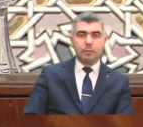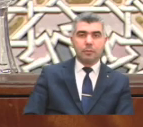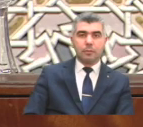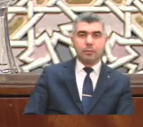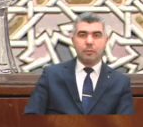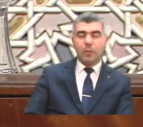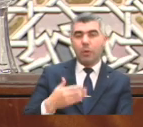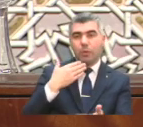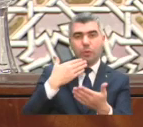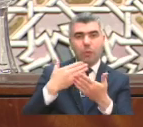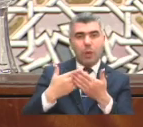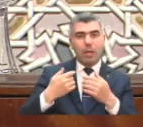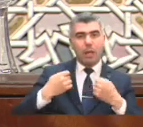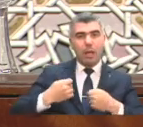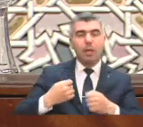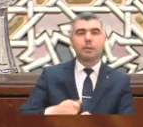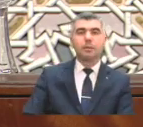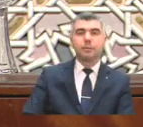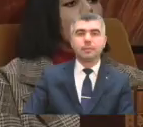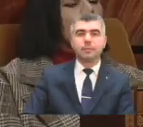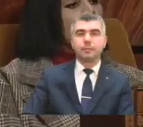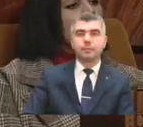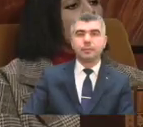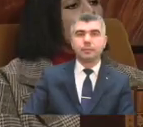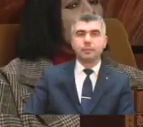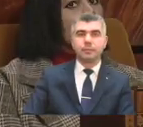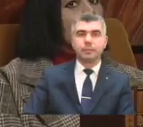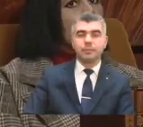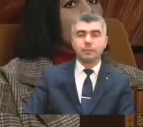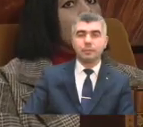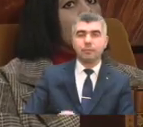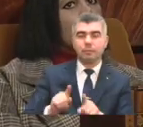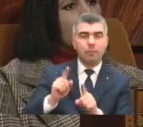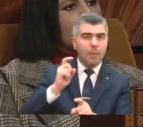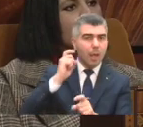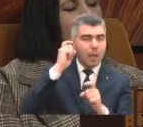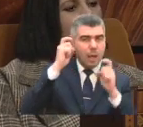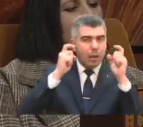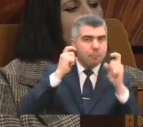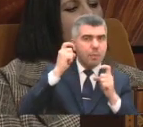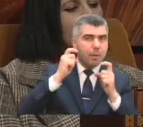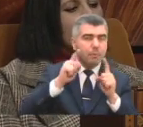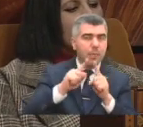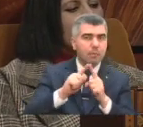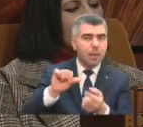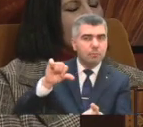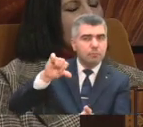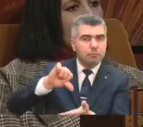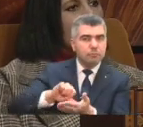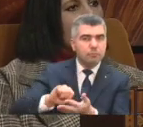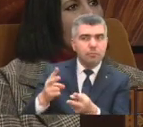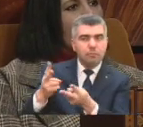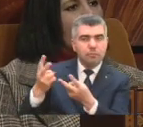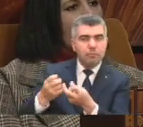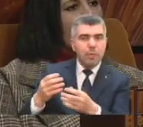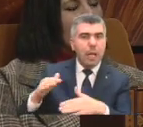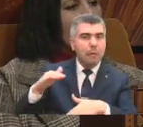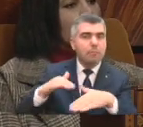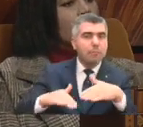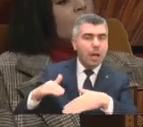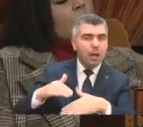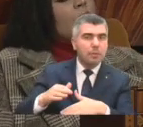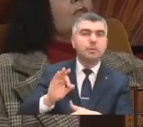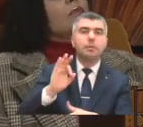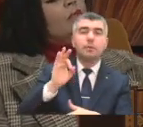شكرا سيد الرئيسة. بالنسبة التفكير في خلق هذه المحطات ديال تحلية مياه البحر، هو وسيلة